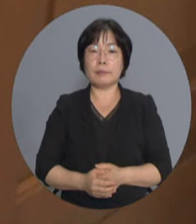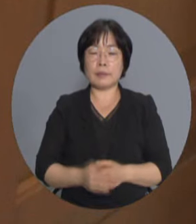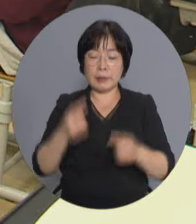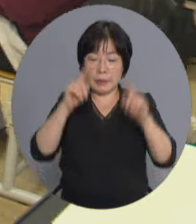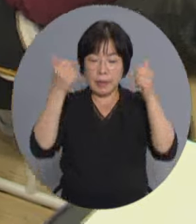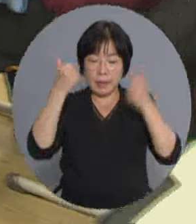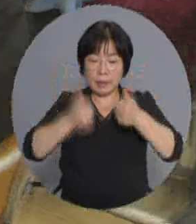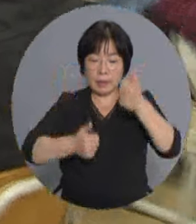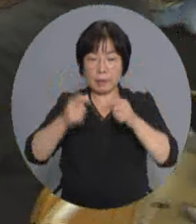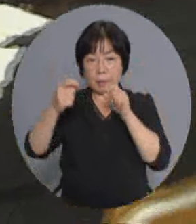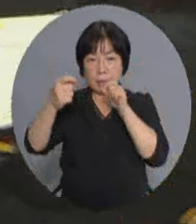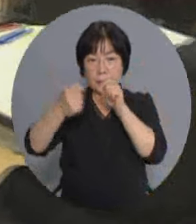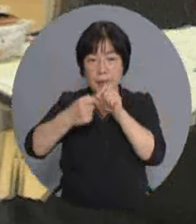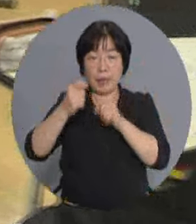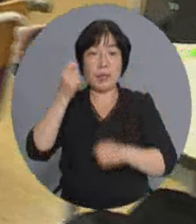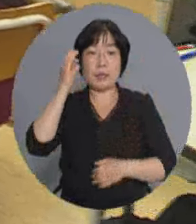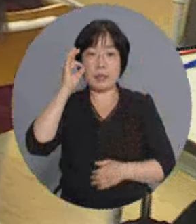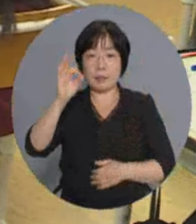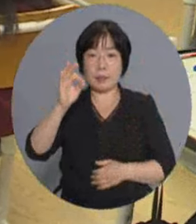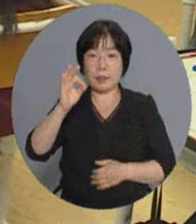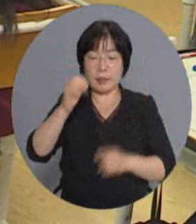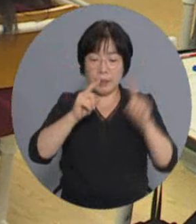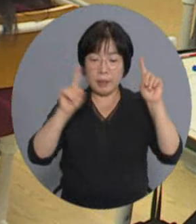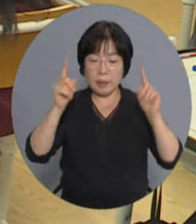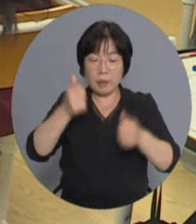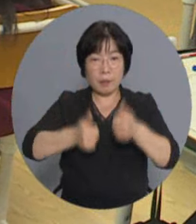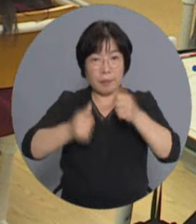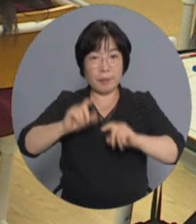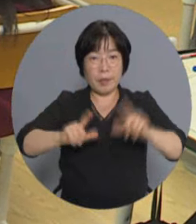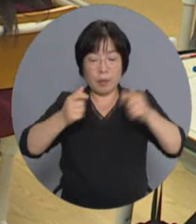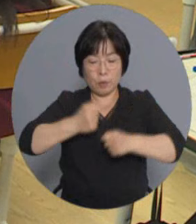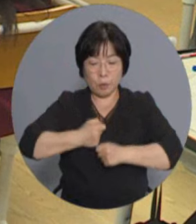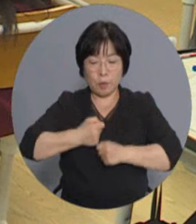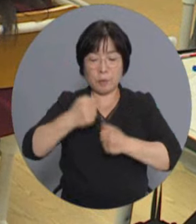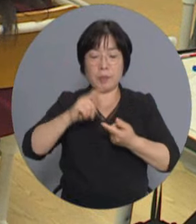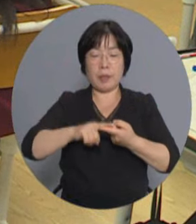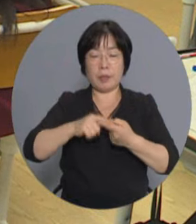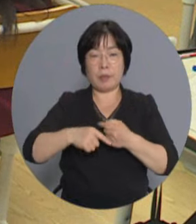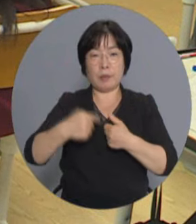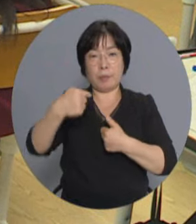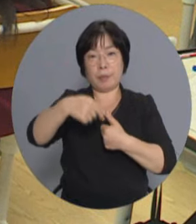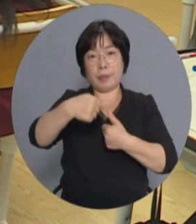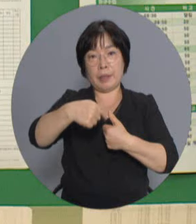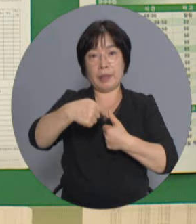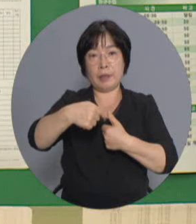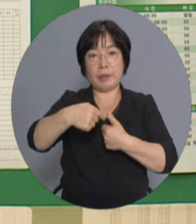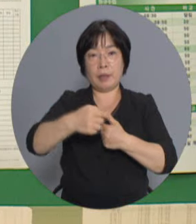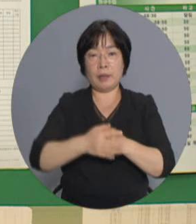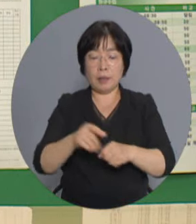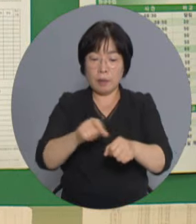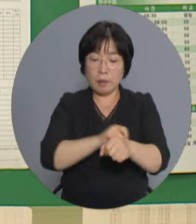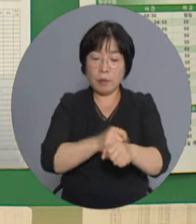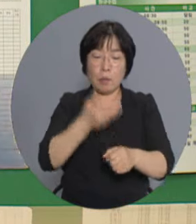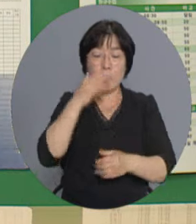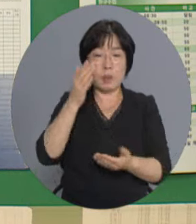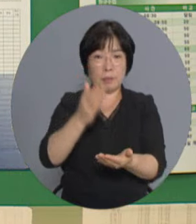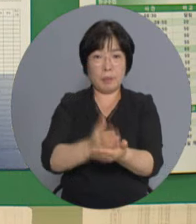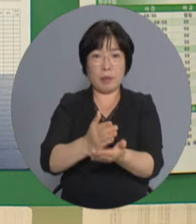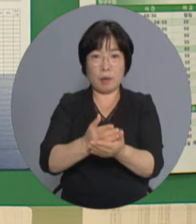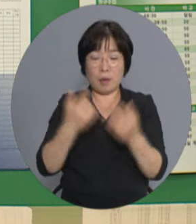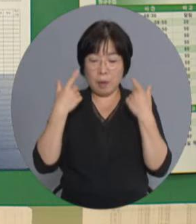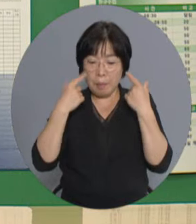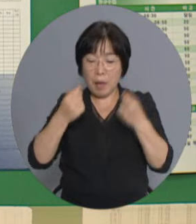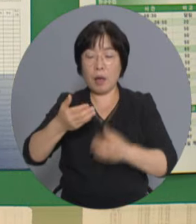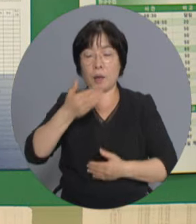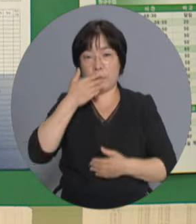수능을 열흘 앞둔 고3 수험생들이 시험 당일 유의사항을 안내받습니다. 특이한 거 먹지 마시고요. 늘 먹던